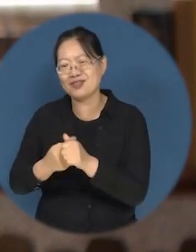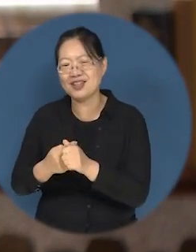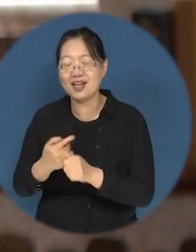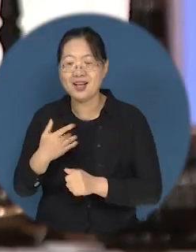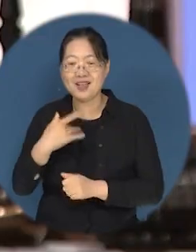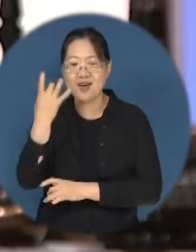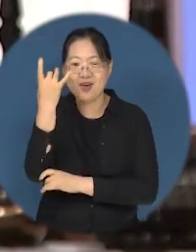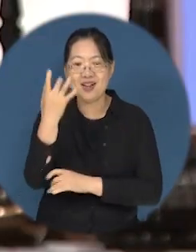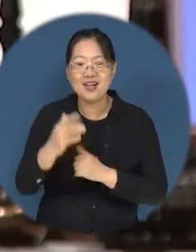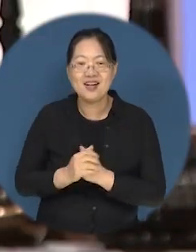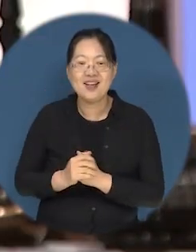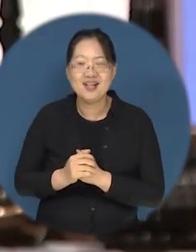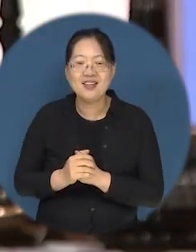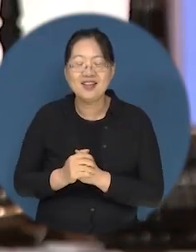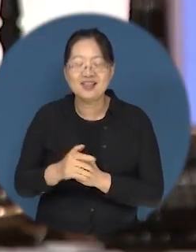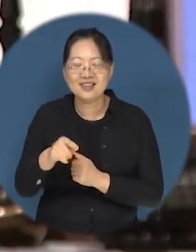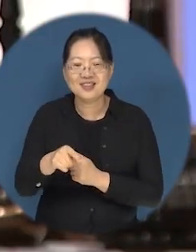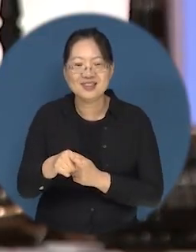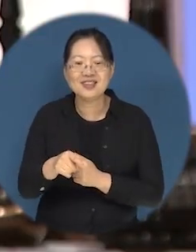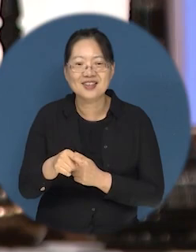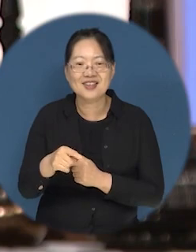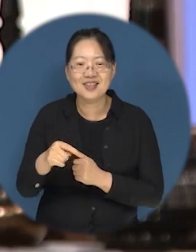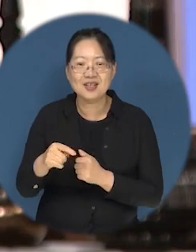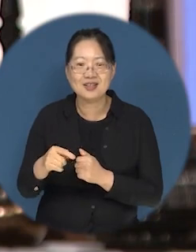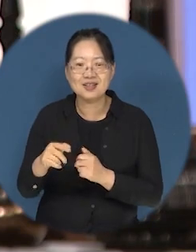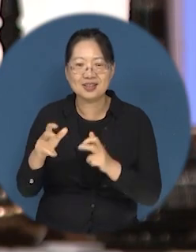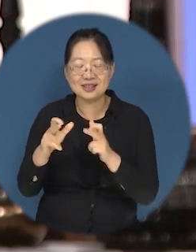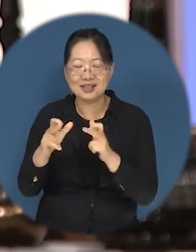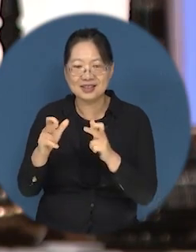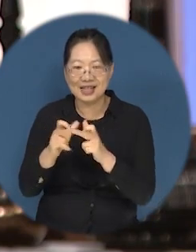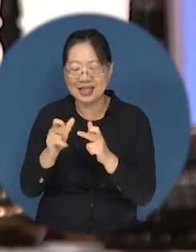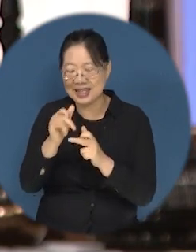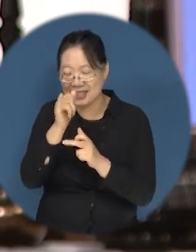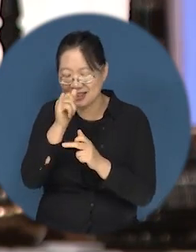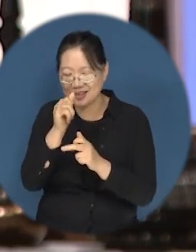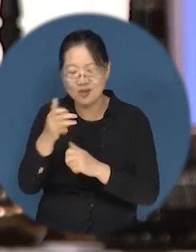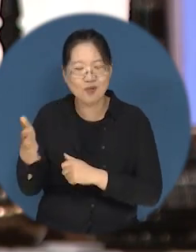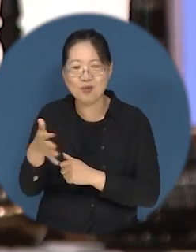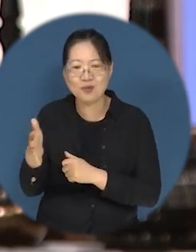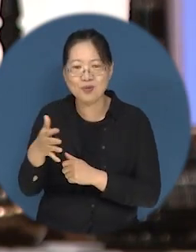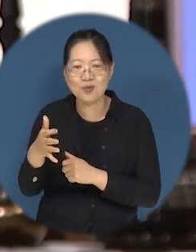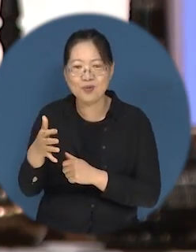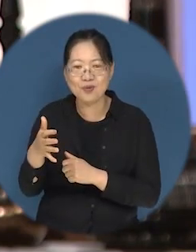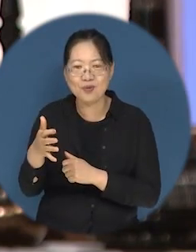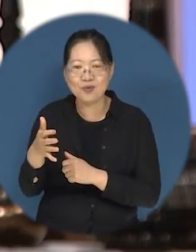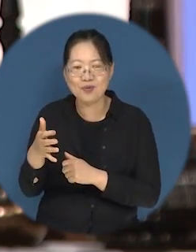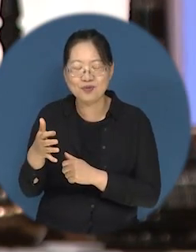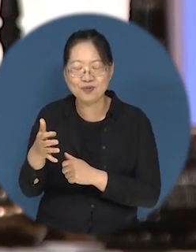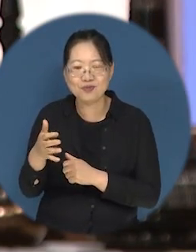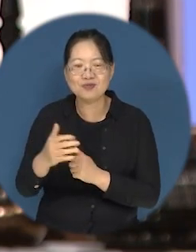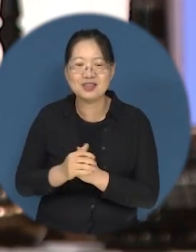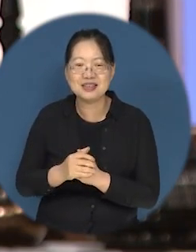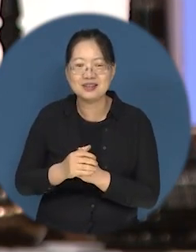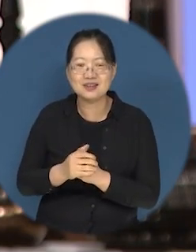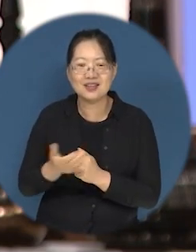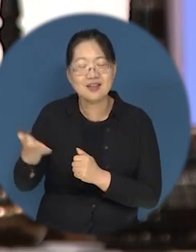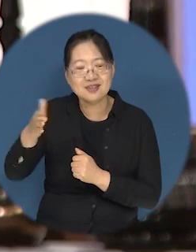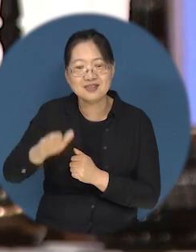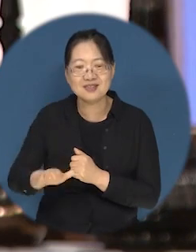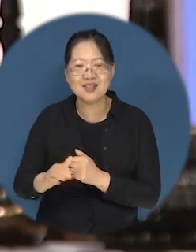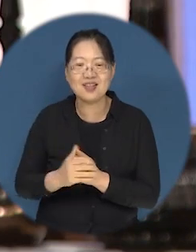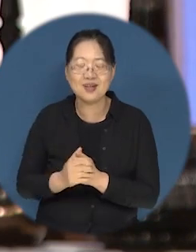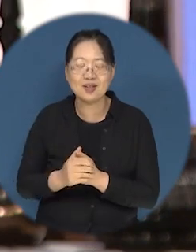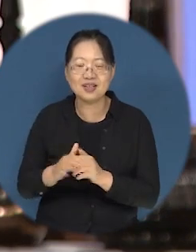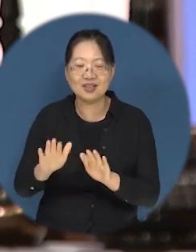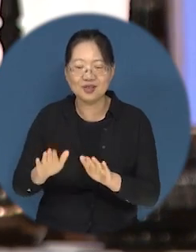제가 무슨 인이 있는 건 아니고요. 제가 장애인도 아니고 뭐 저희 가족 중에 사실은 장애가 있는 분도 없었습니다. 그런데 예. 예. 이제 어떻게